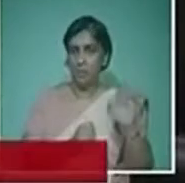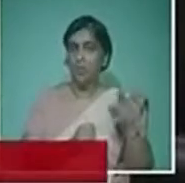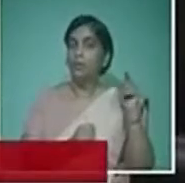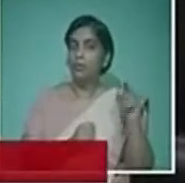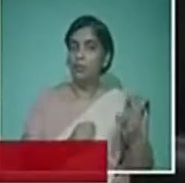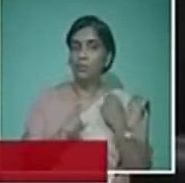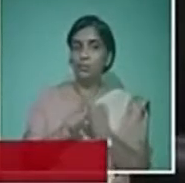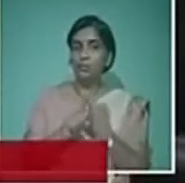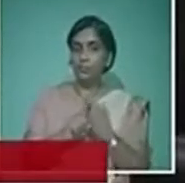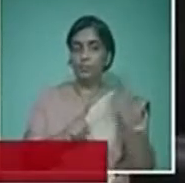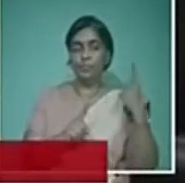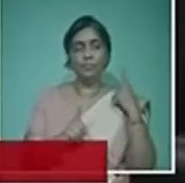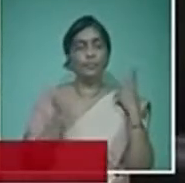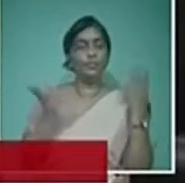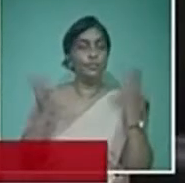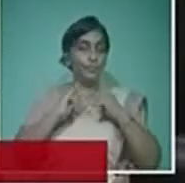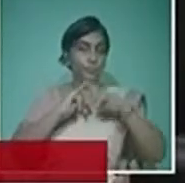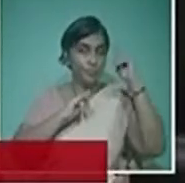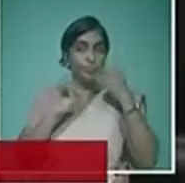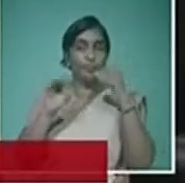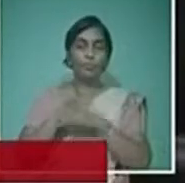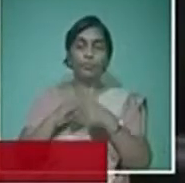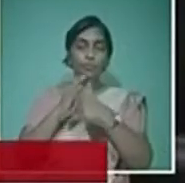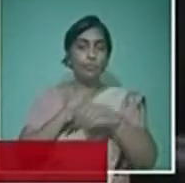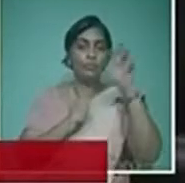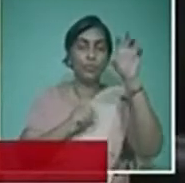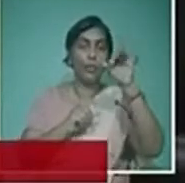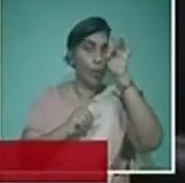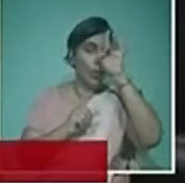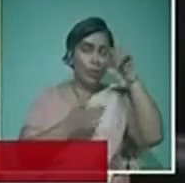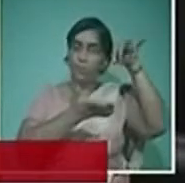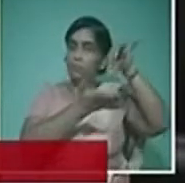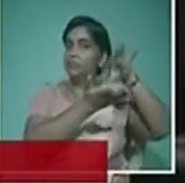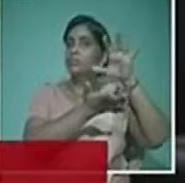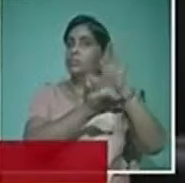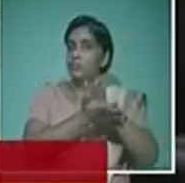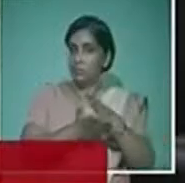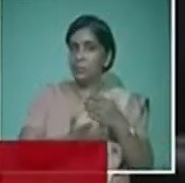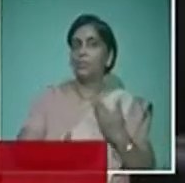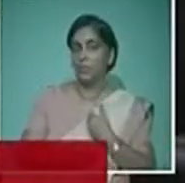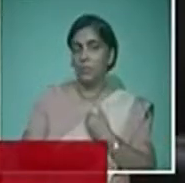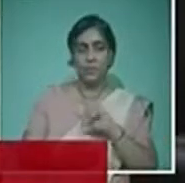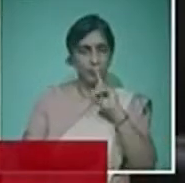කොතලාවල ආරක්ෂක විශ්වවිද්‍යාලයේ ශාඛාවක් කුරුණෑගල ස්ථාපනය කිරීමටද